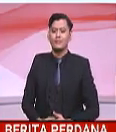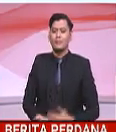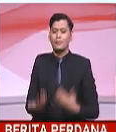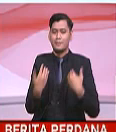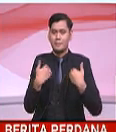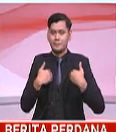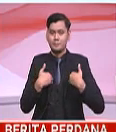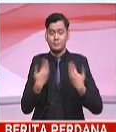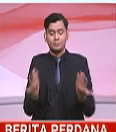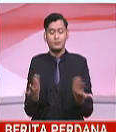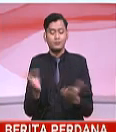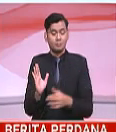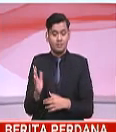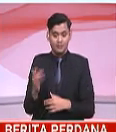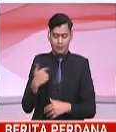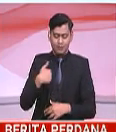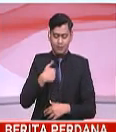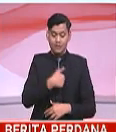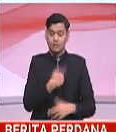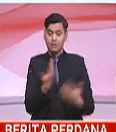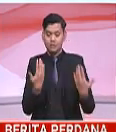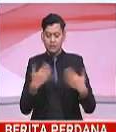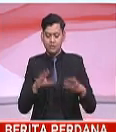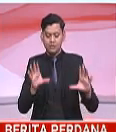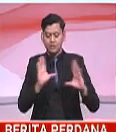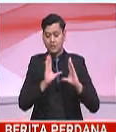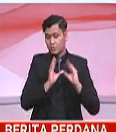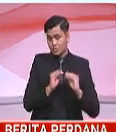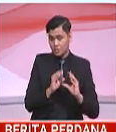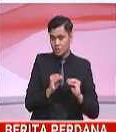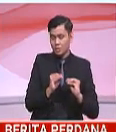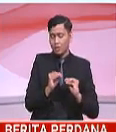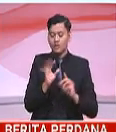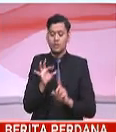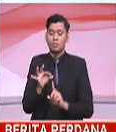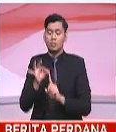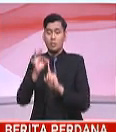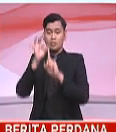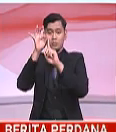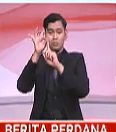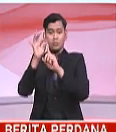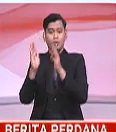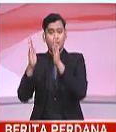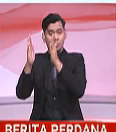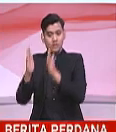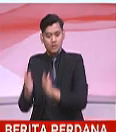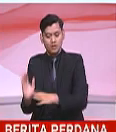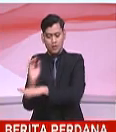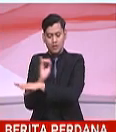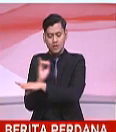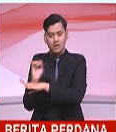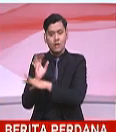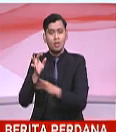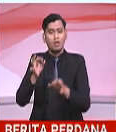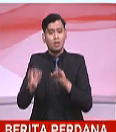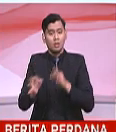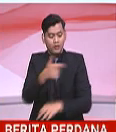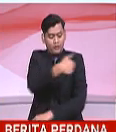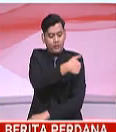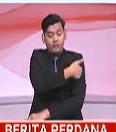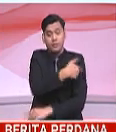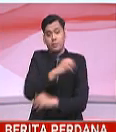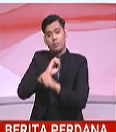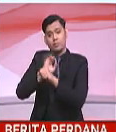Beberapa sesi libat urus telah diadakan, terutamanya dengan golongan industri. Dan apabila bekalan vaksin cukup,